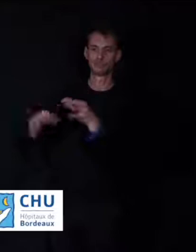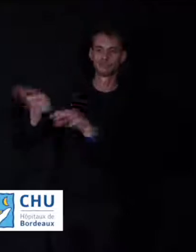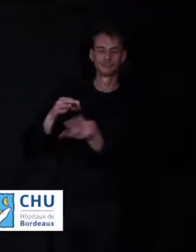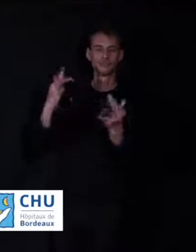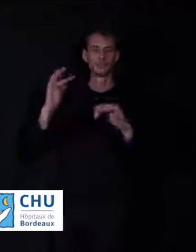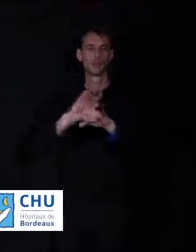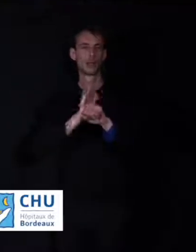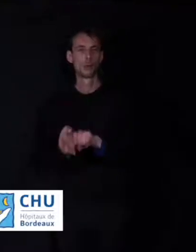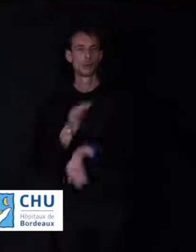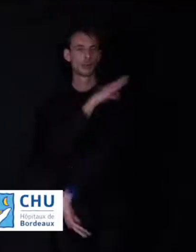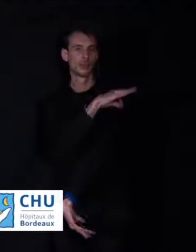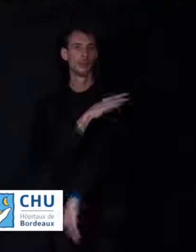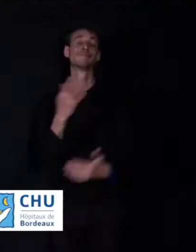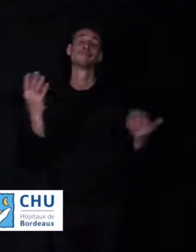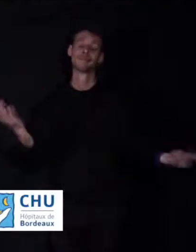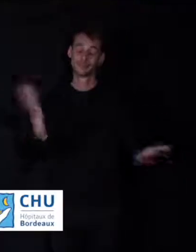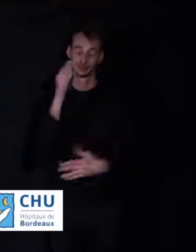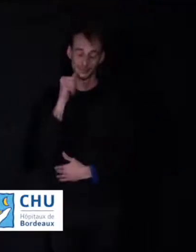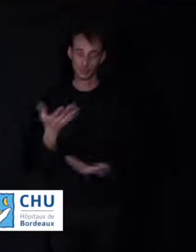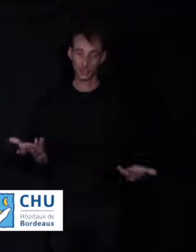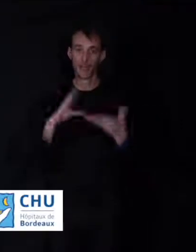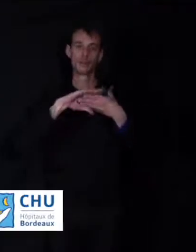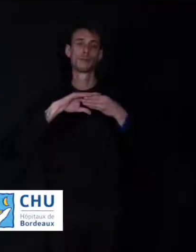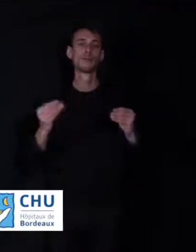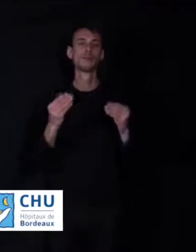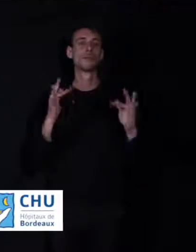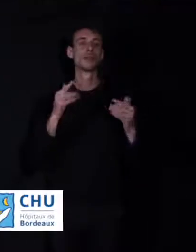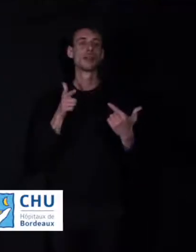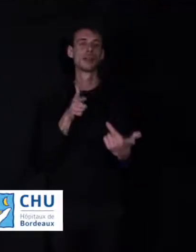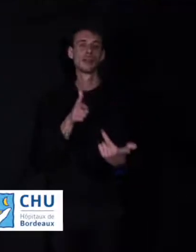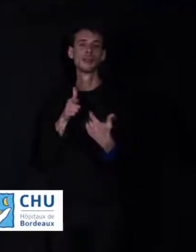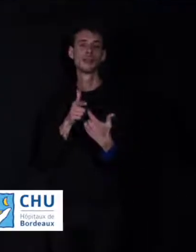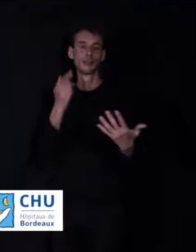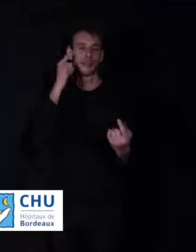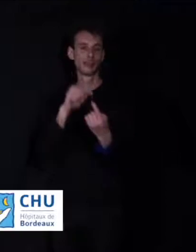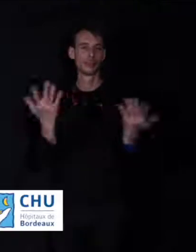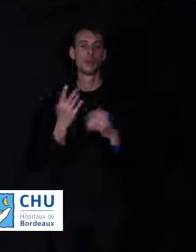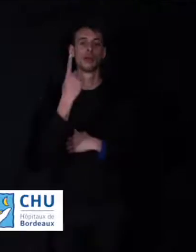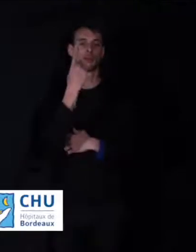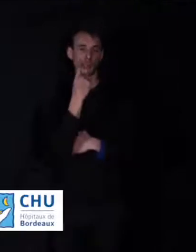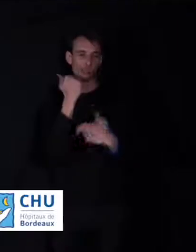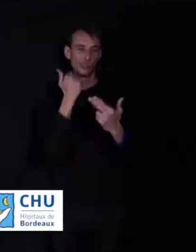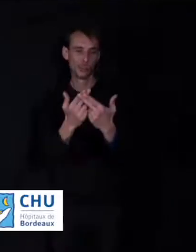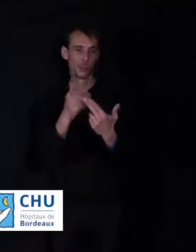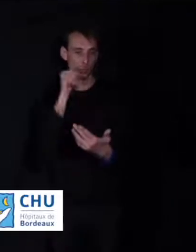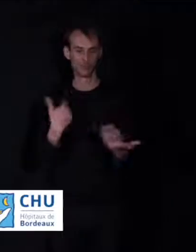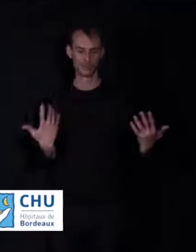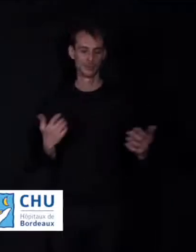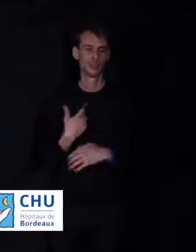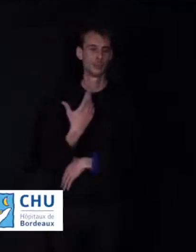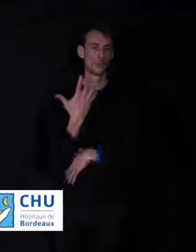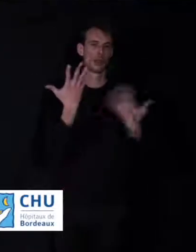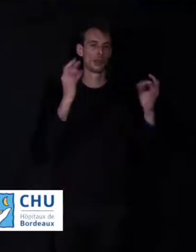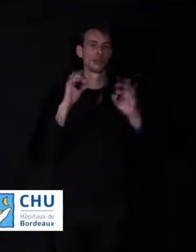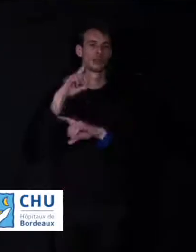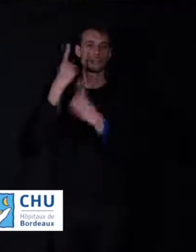vaccination, d'où une présentation sous forme de questions-réponses. J'ai choisi donc 10 questions pour illustrer ce vaste sujet et comme il a été dit,